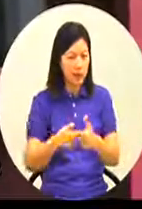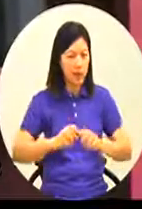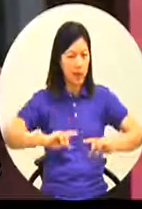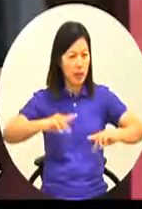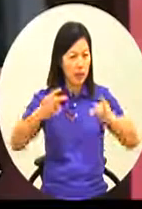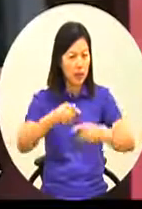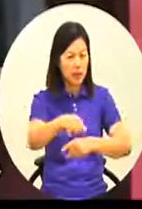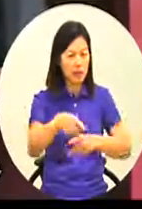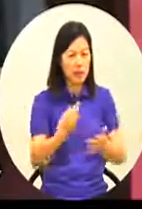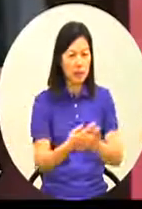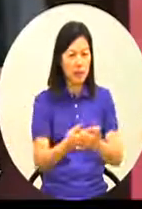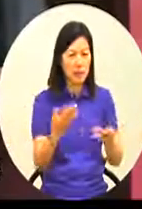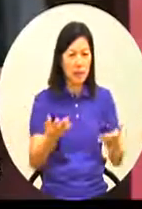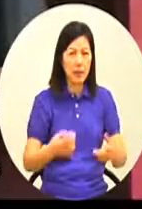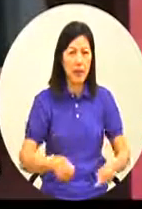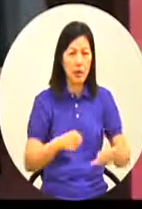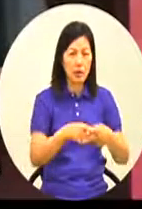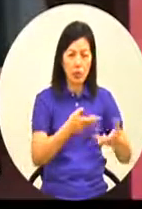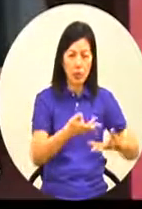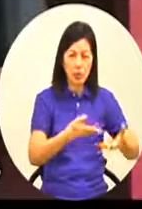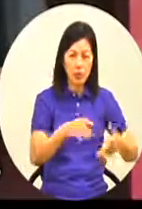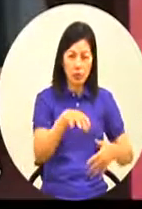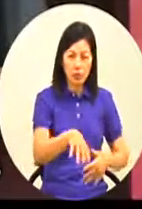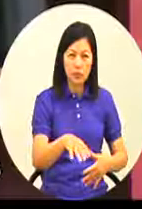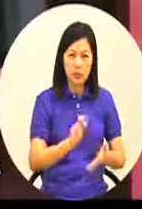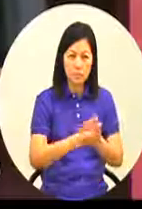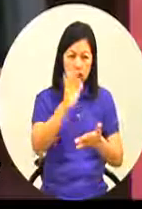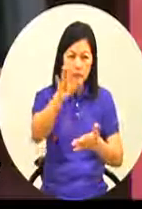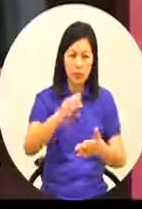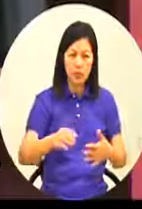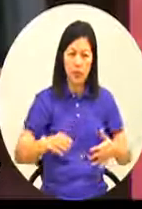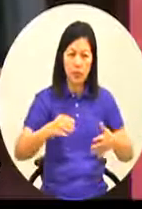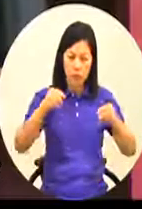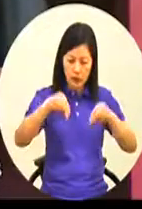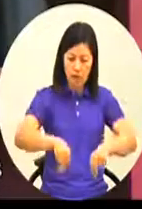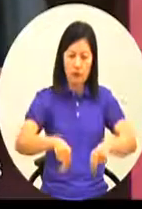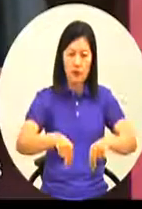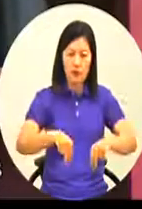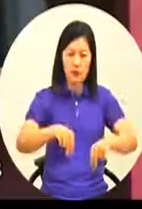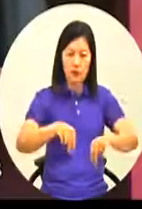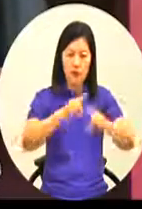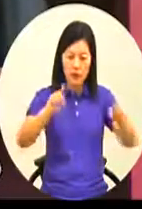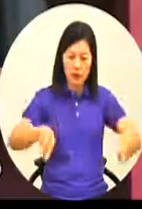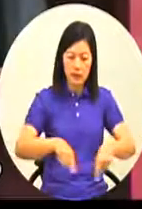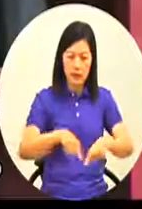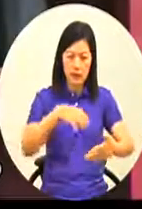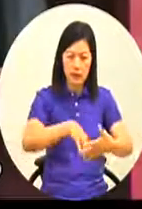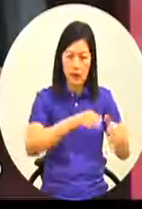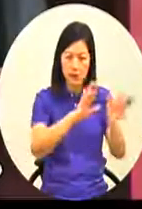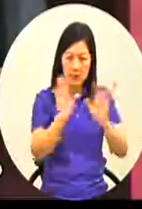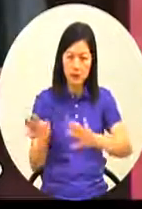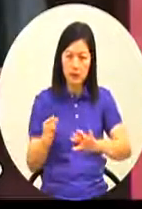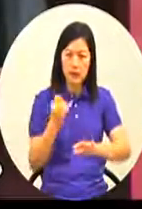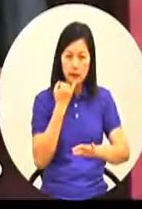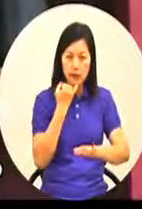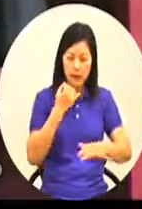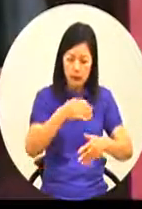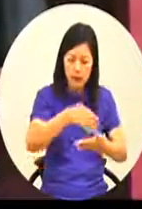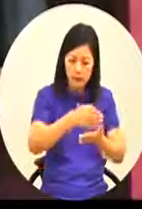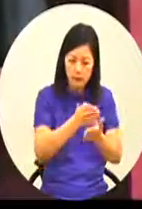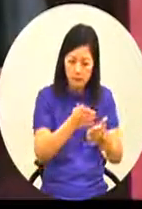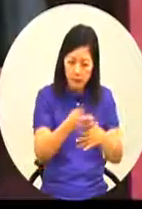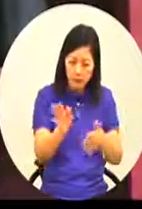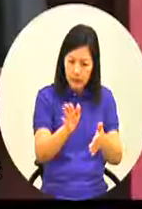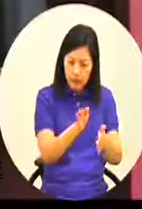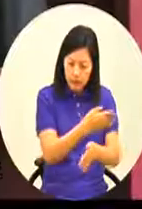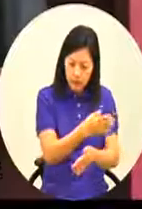分，我是希望我们的公务局未来在订契约的内容的部分，是不是能够把它切割，比如说地